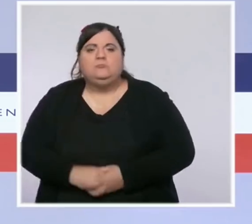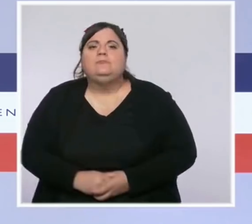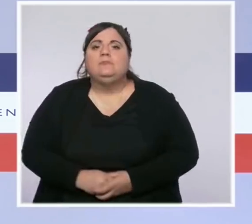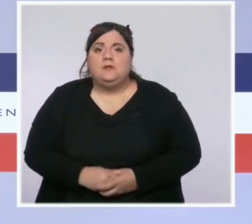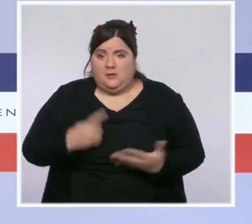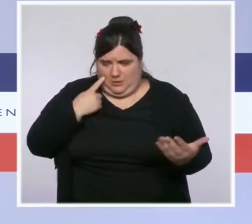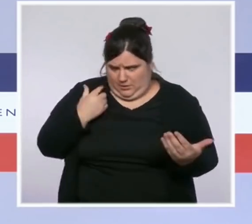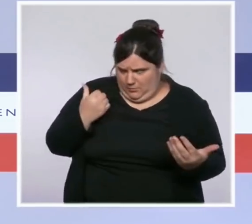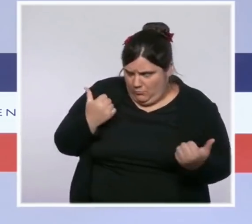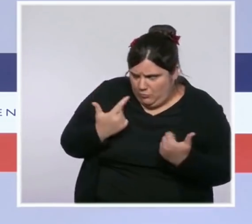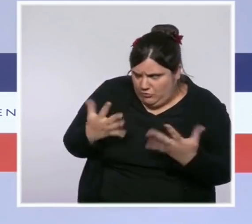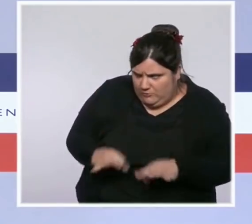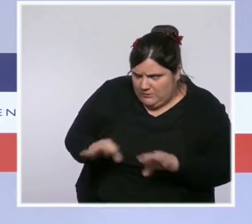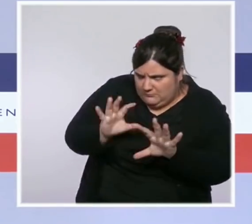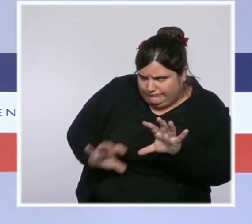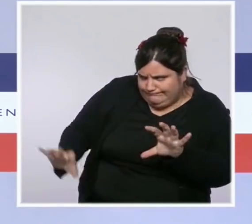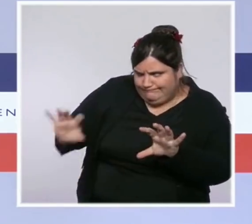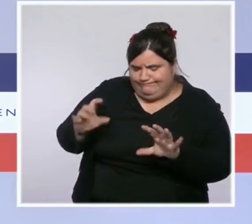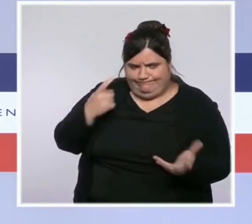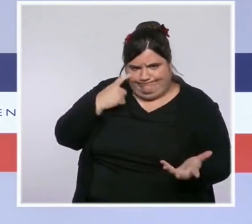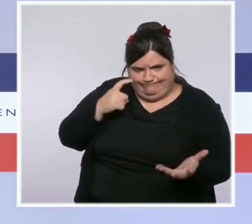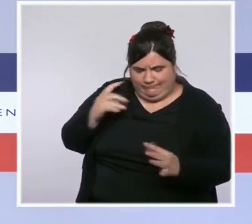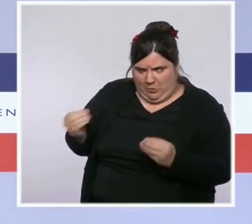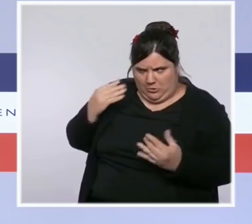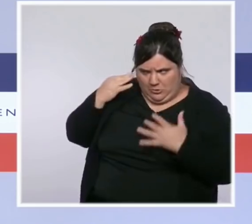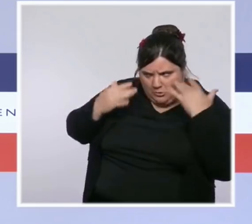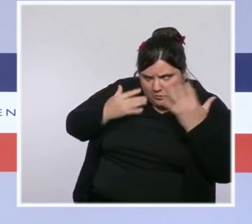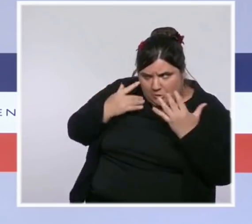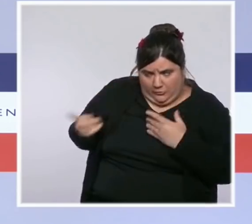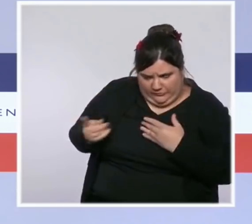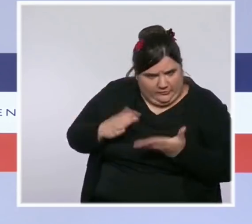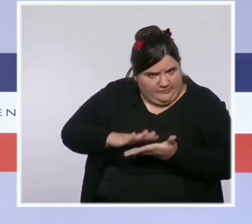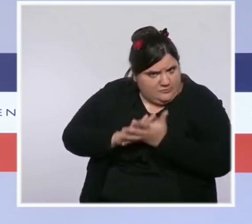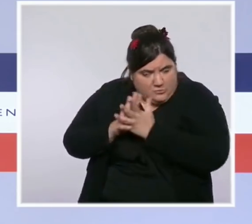nos voisins. Les indicateurs hospitaliers continuent de s'améliorer. Nous allons probablement